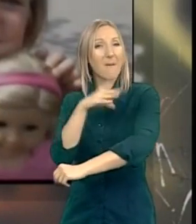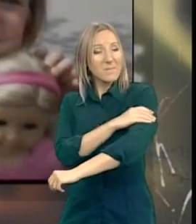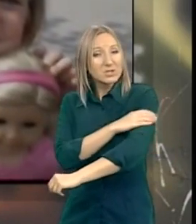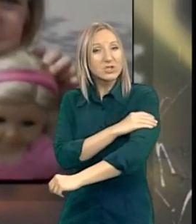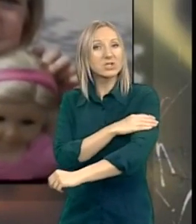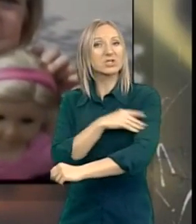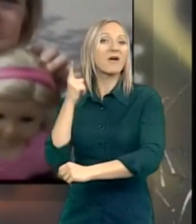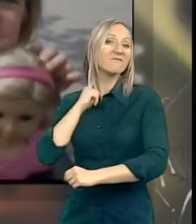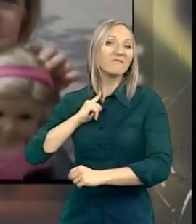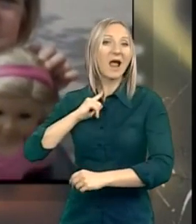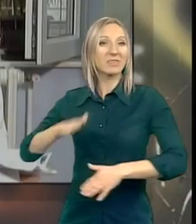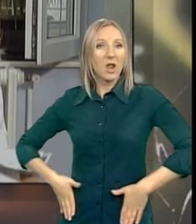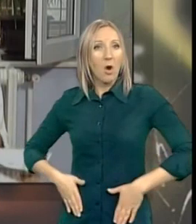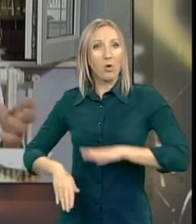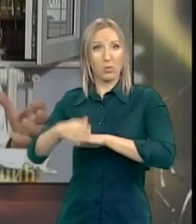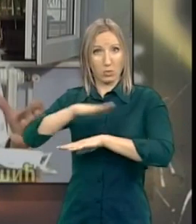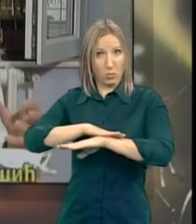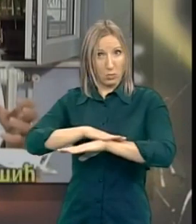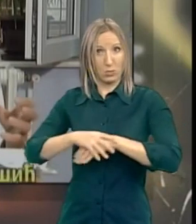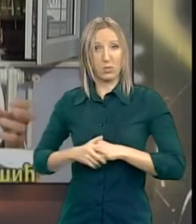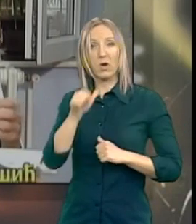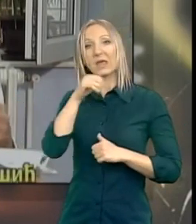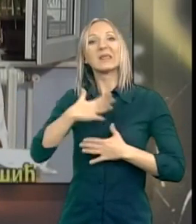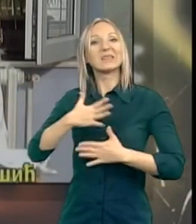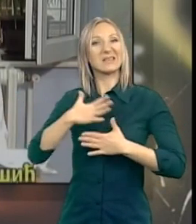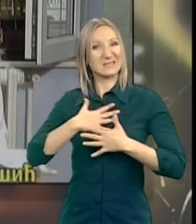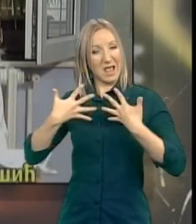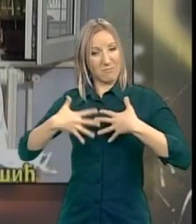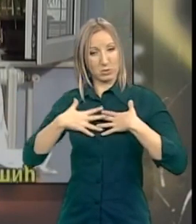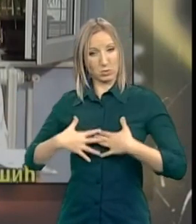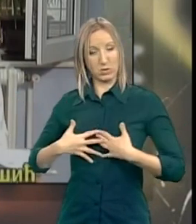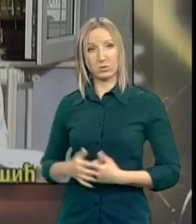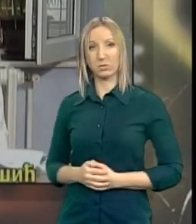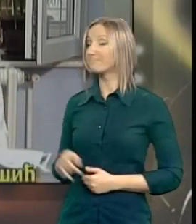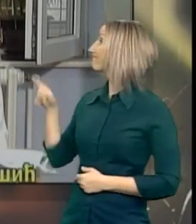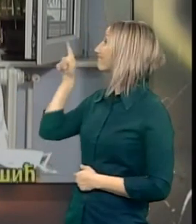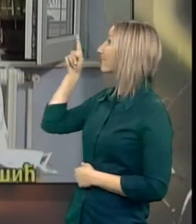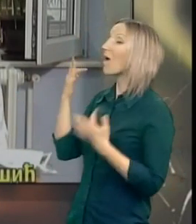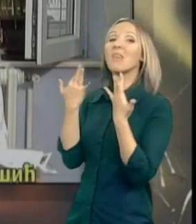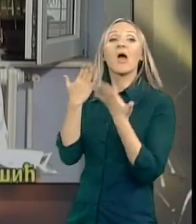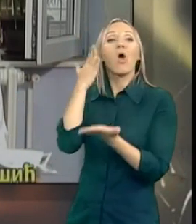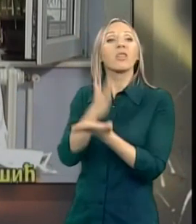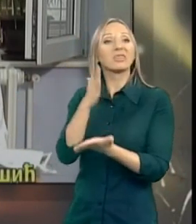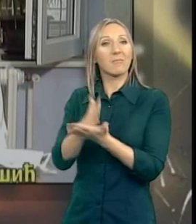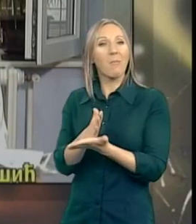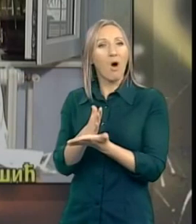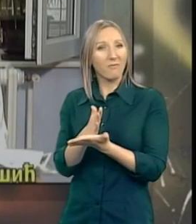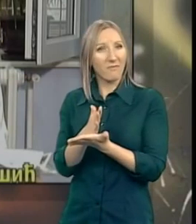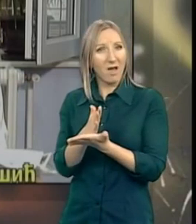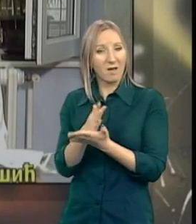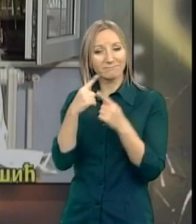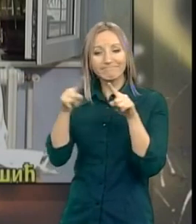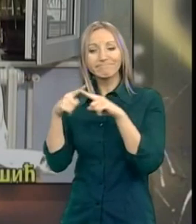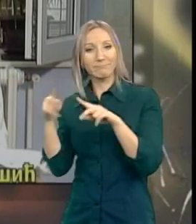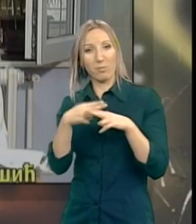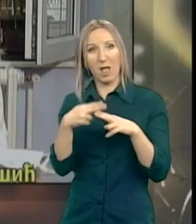muskulature. Imate nekoliko tipova i najteži je tip 1.